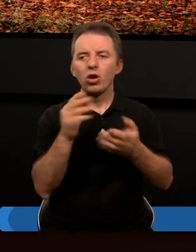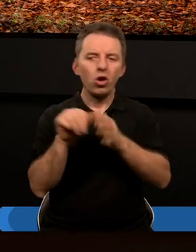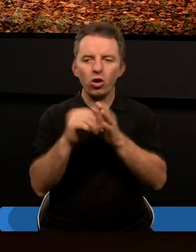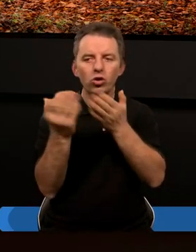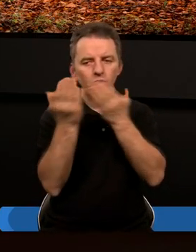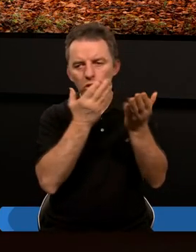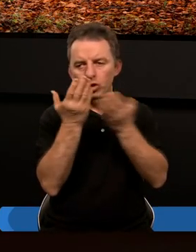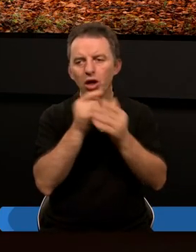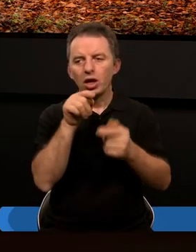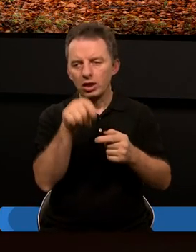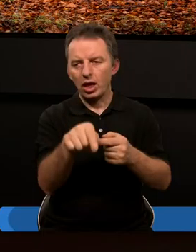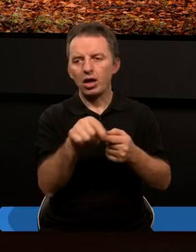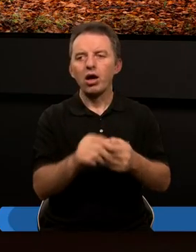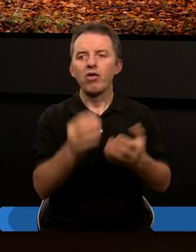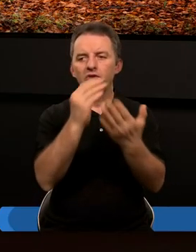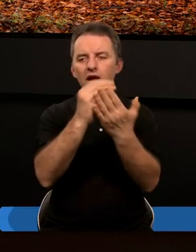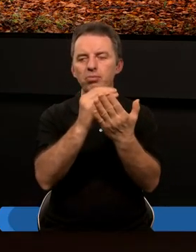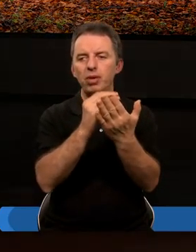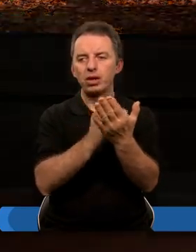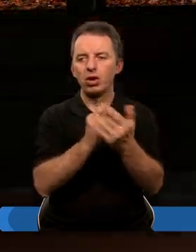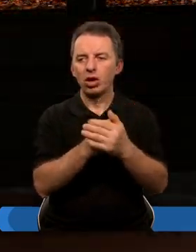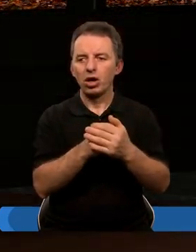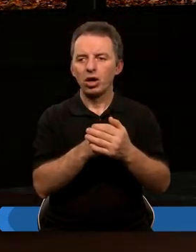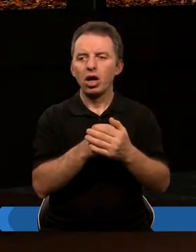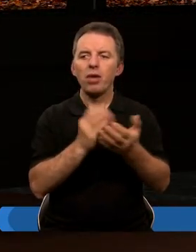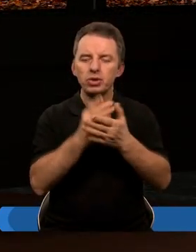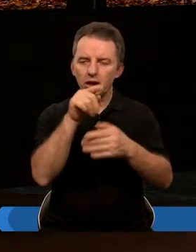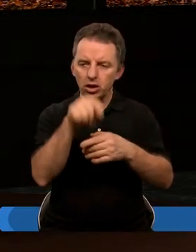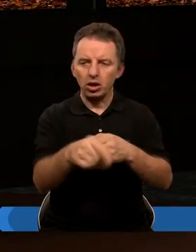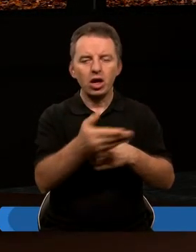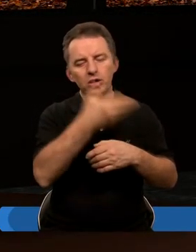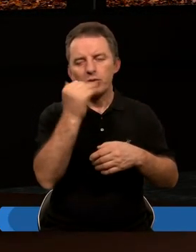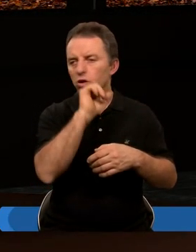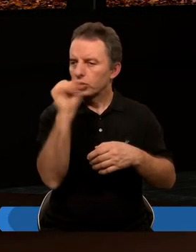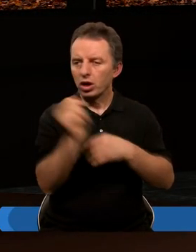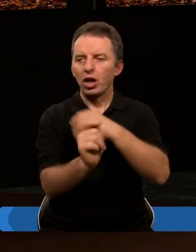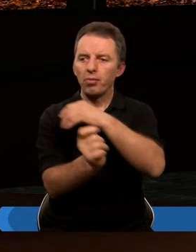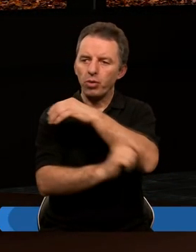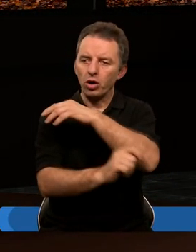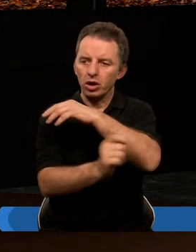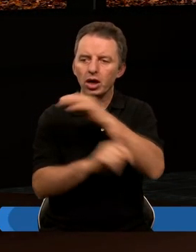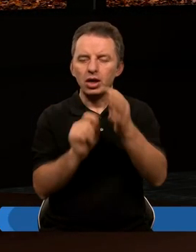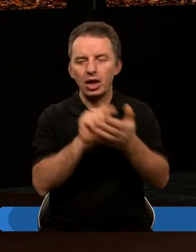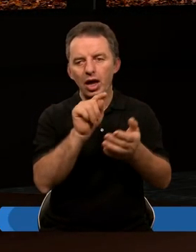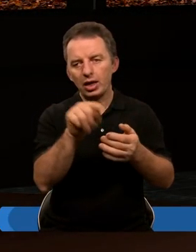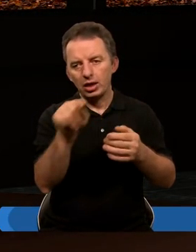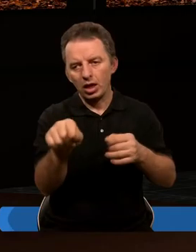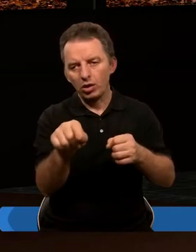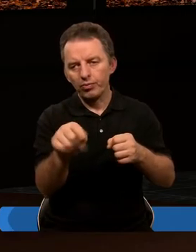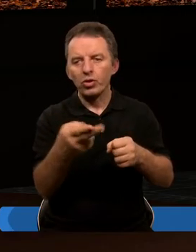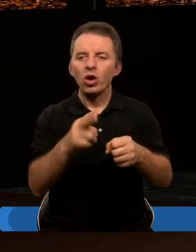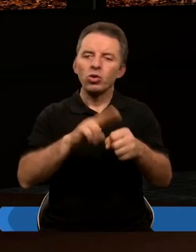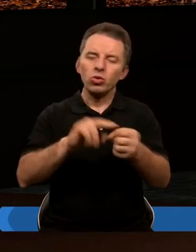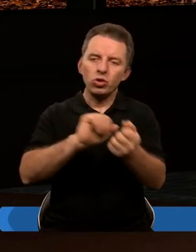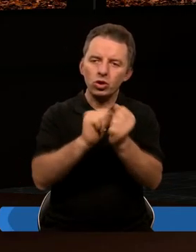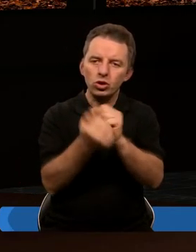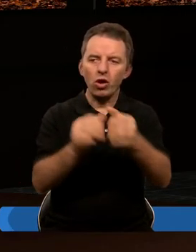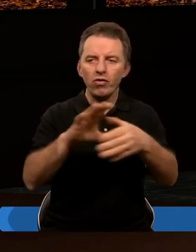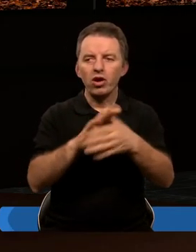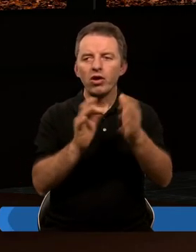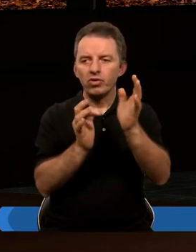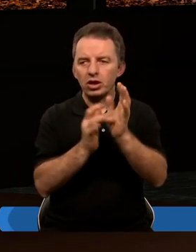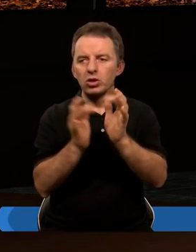tego fragmentu. Przez to teraz nie ma żadnego potępienia dla tych, którzy są w